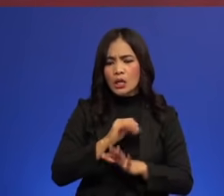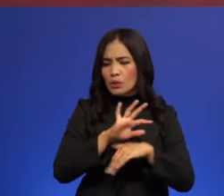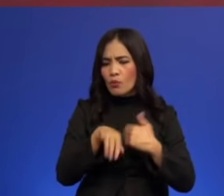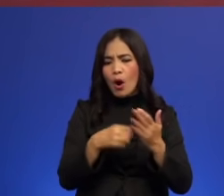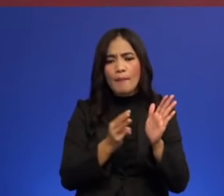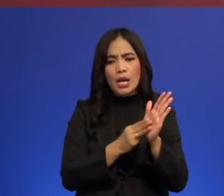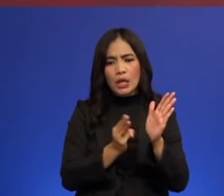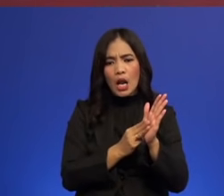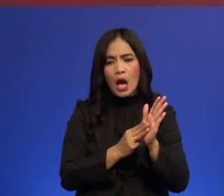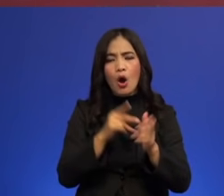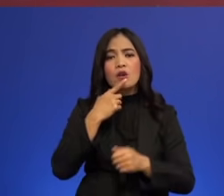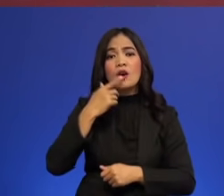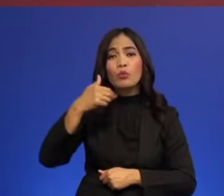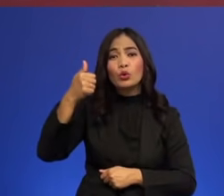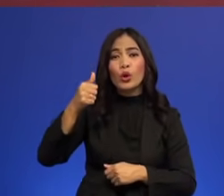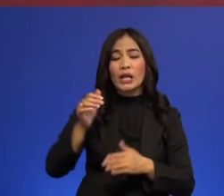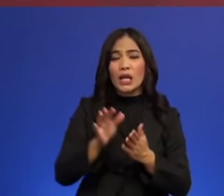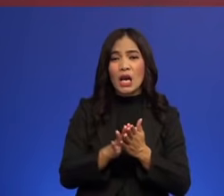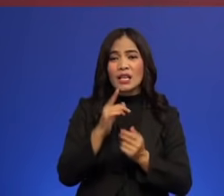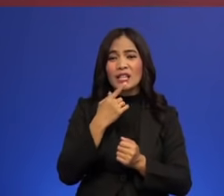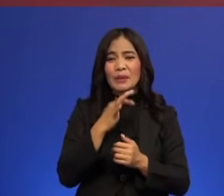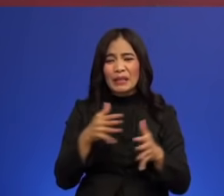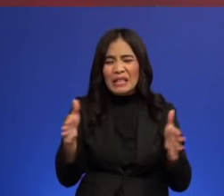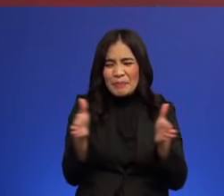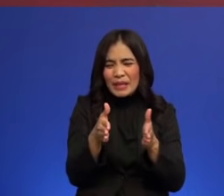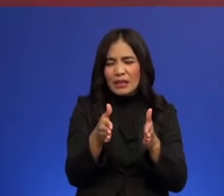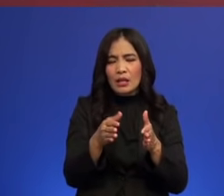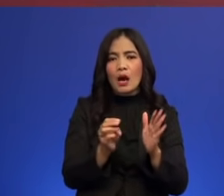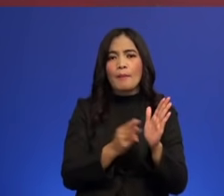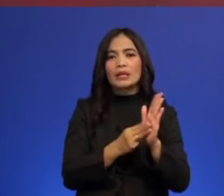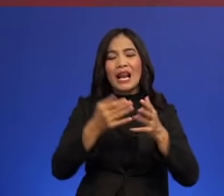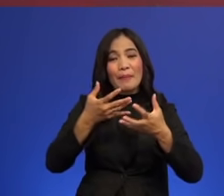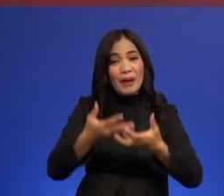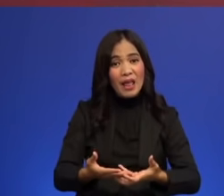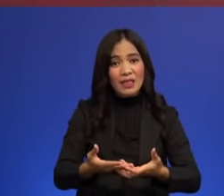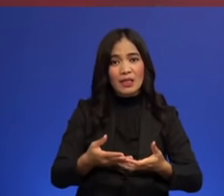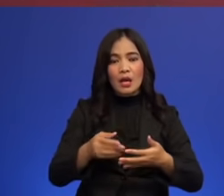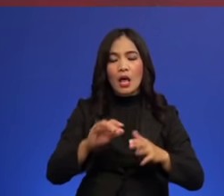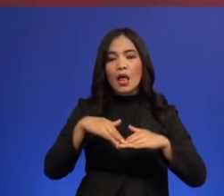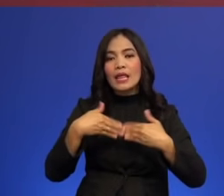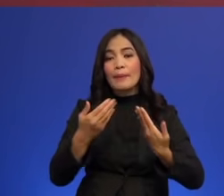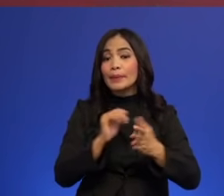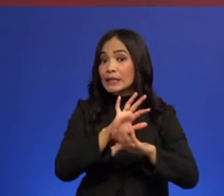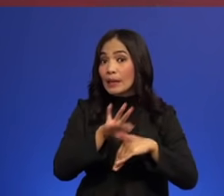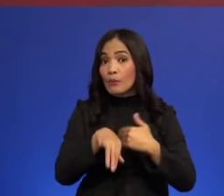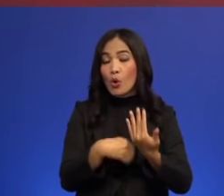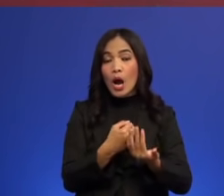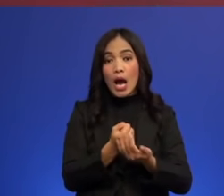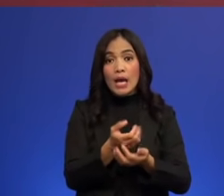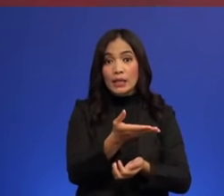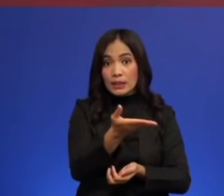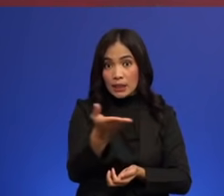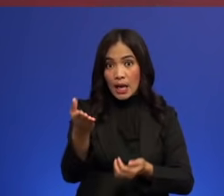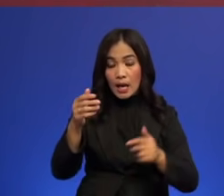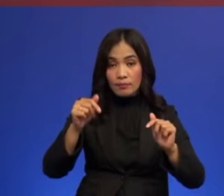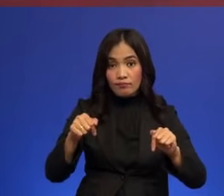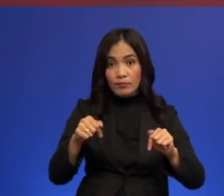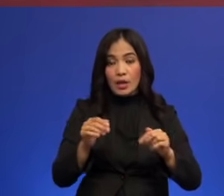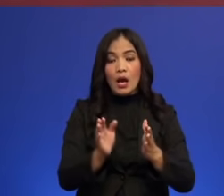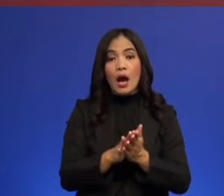kebutuhan-kebutuhan yang mendesak, problem-problem berat. Tetapi apapun masalah dan kebutuhan